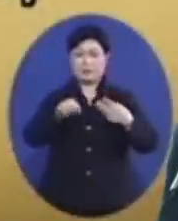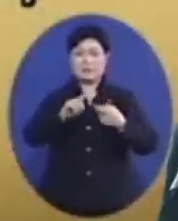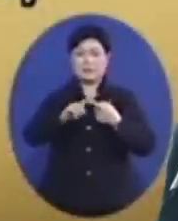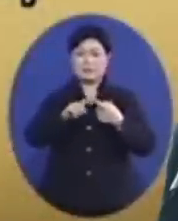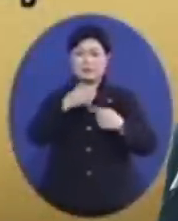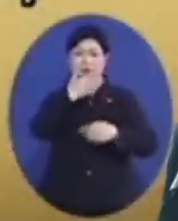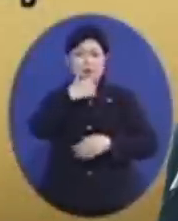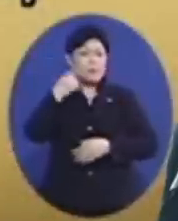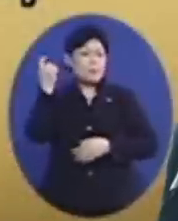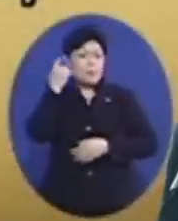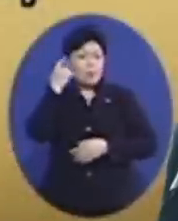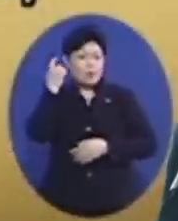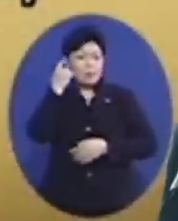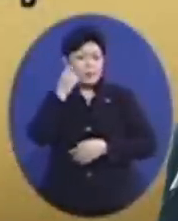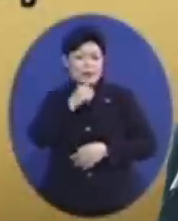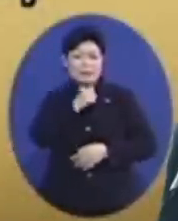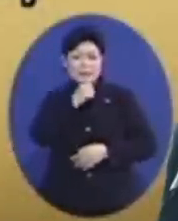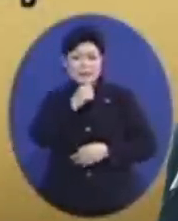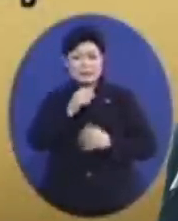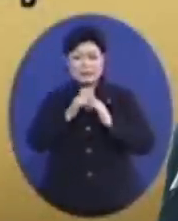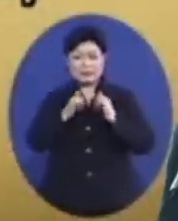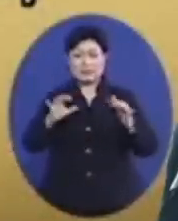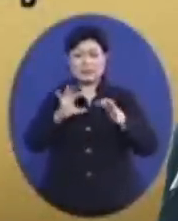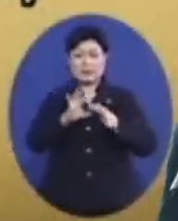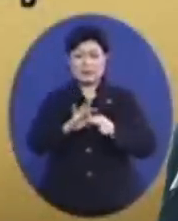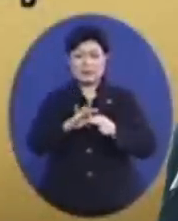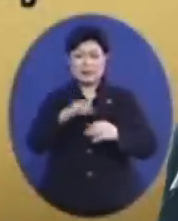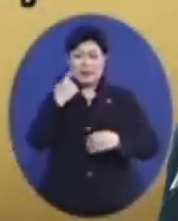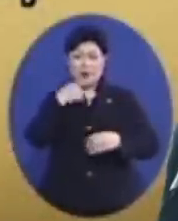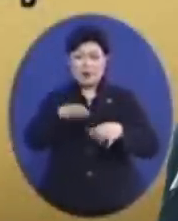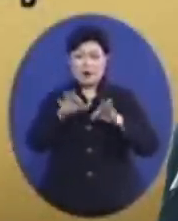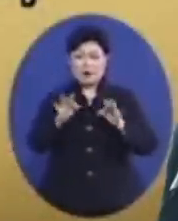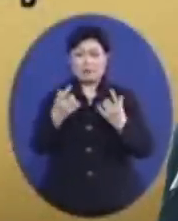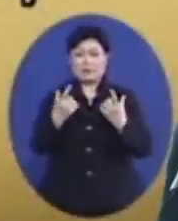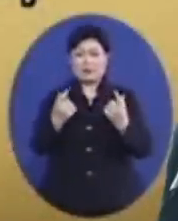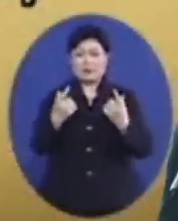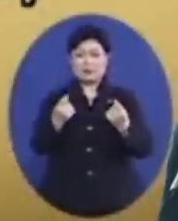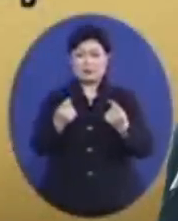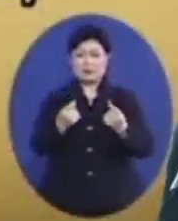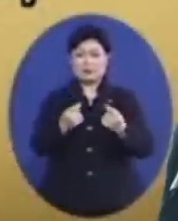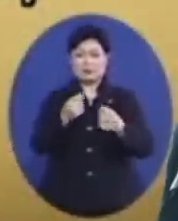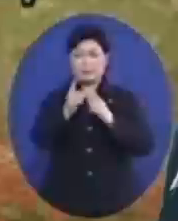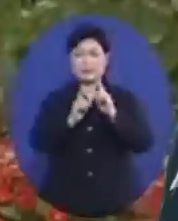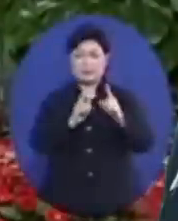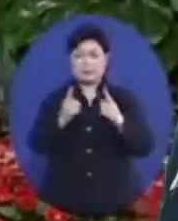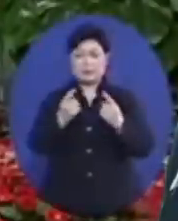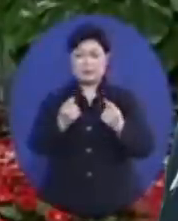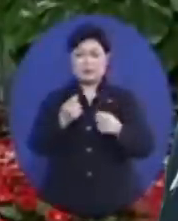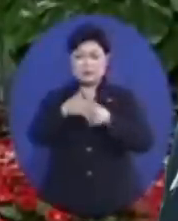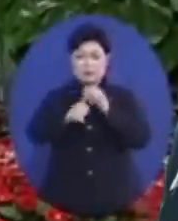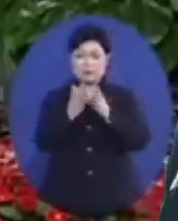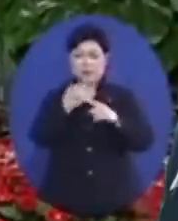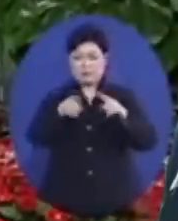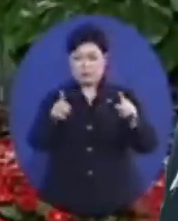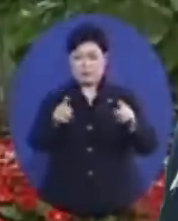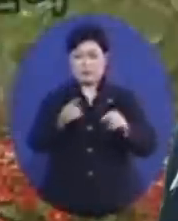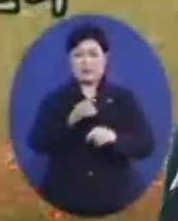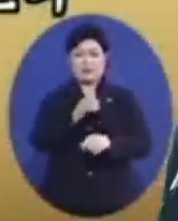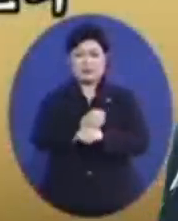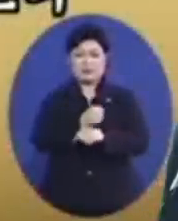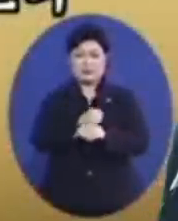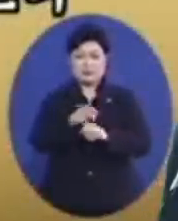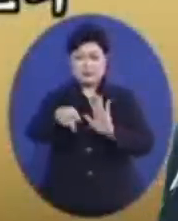복음 기자의 황금 같은 장이라고 말하는 것입니다. 주석가 델리치는